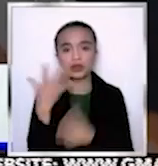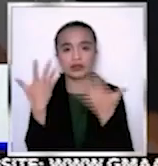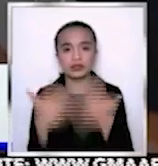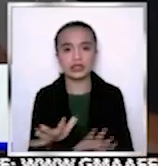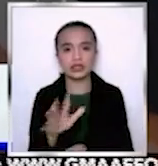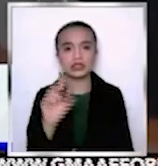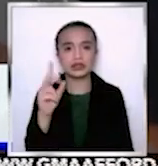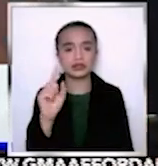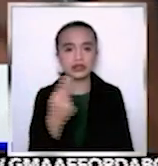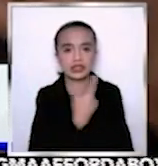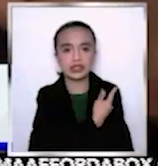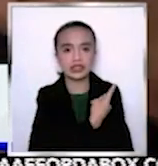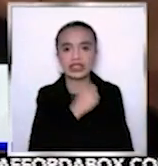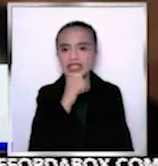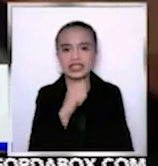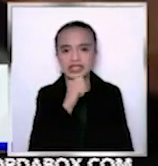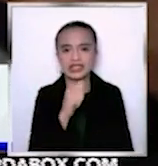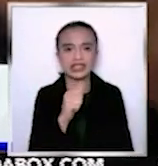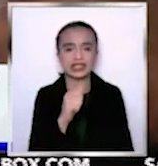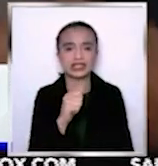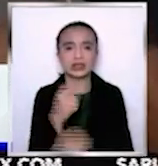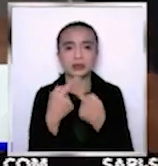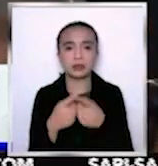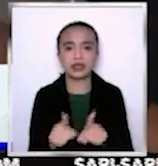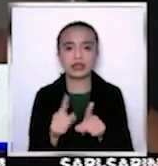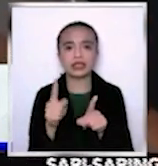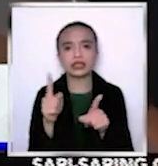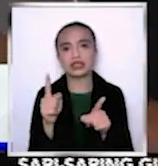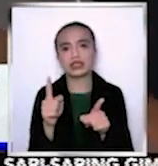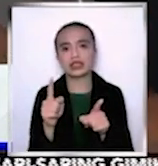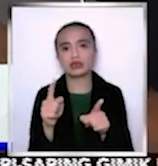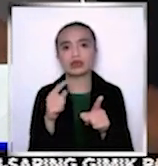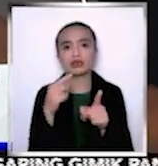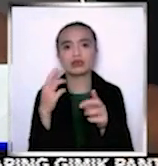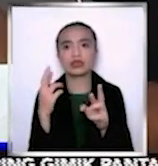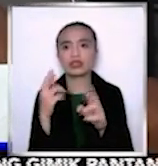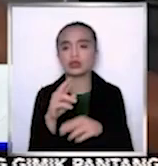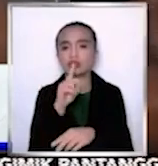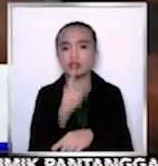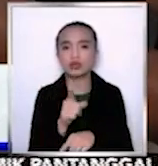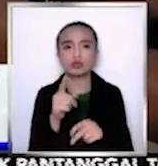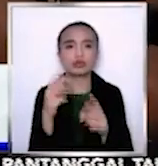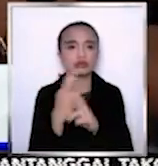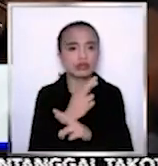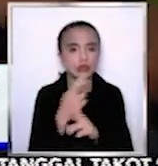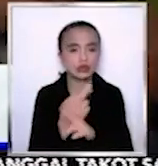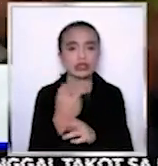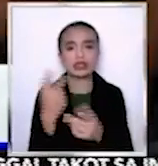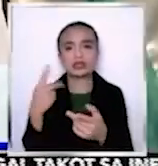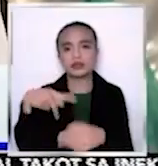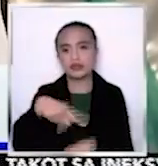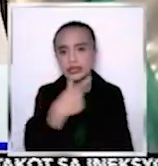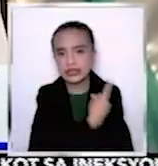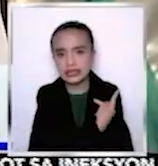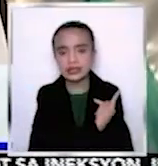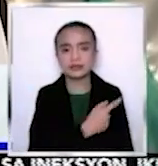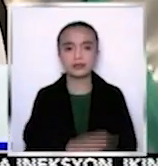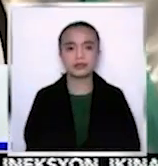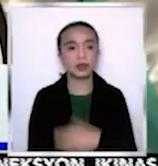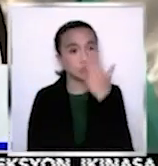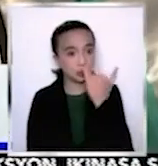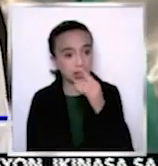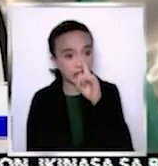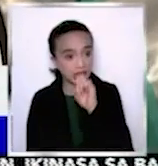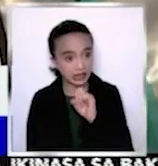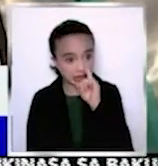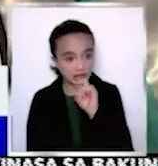na reformulated kundi regular na Pfizer vaccine ang ituturok sa kanila. Because of the age of the child,